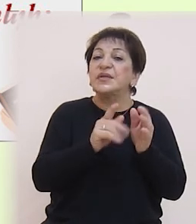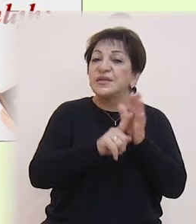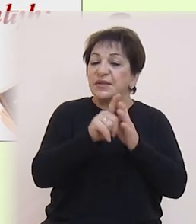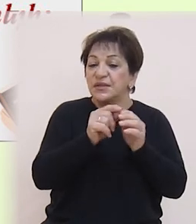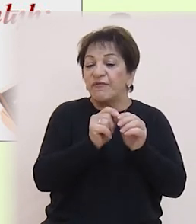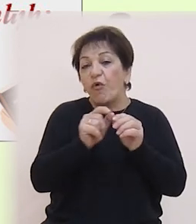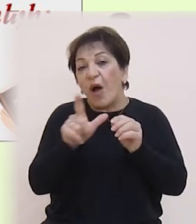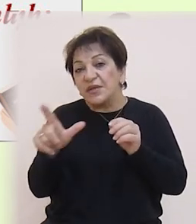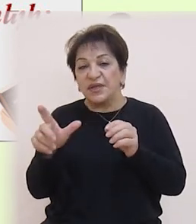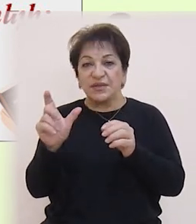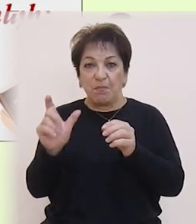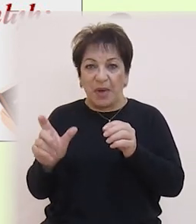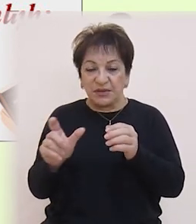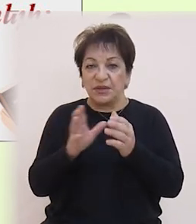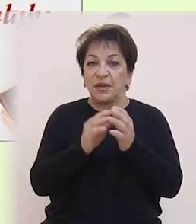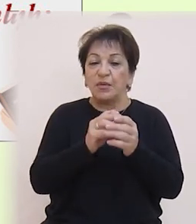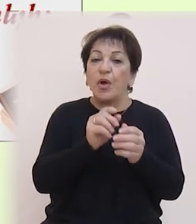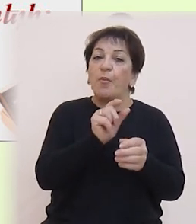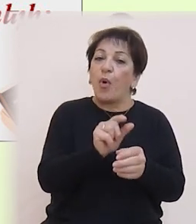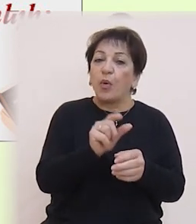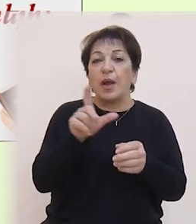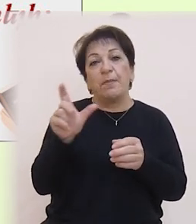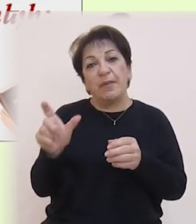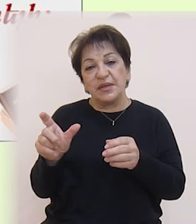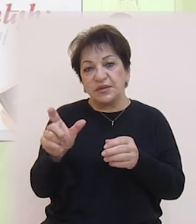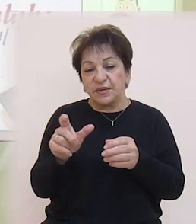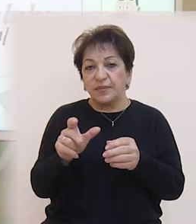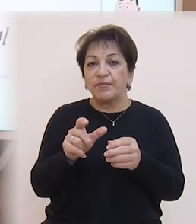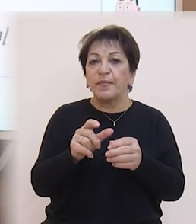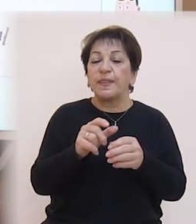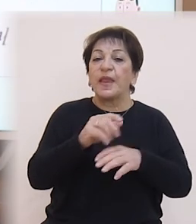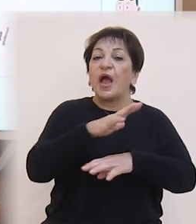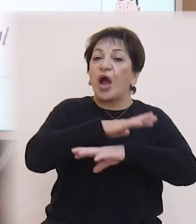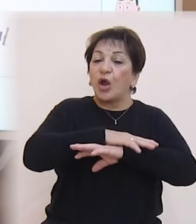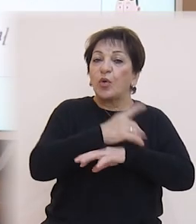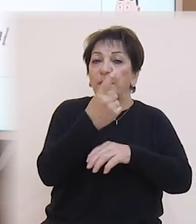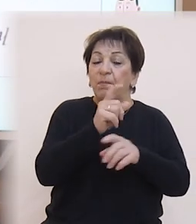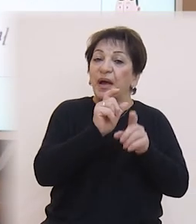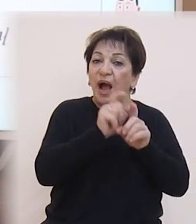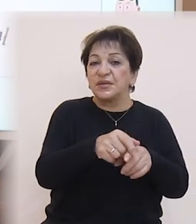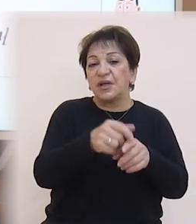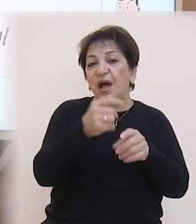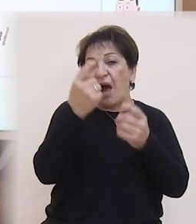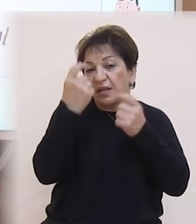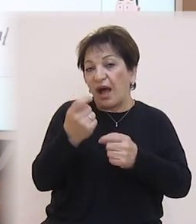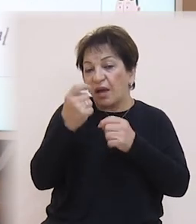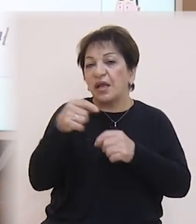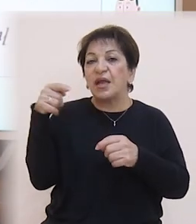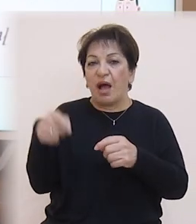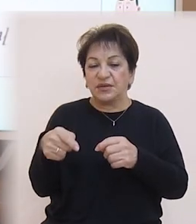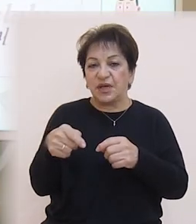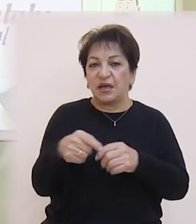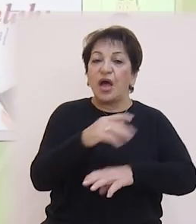որ հասնես մեծին։ Հականիշներ են փոքրը եւ մեծը։ Խելոքին 1 ասա, անխելքին